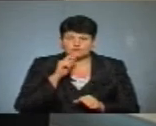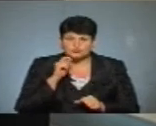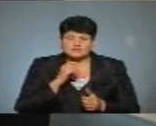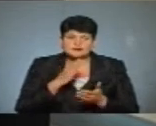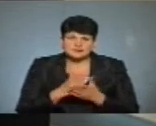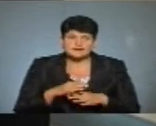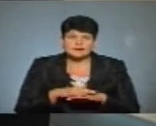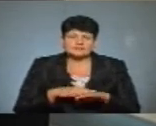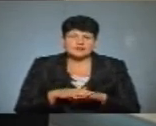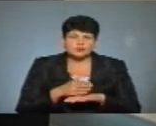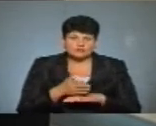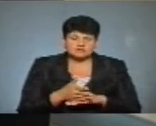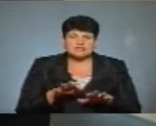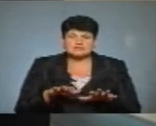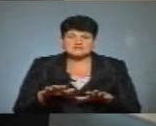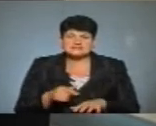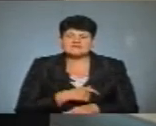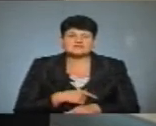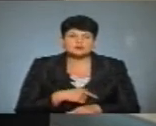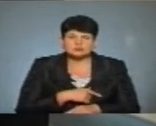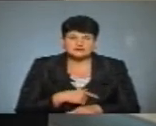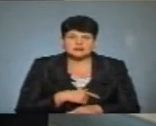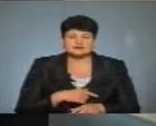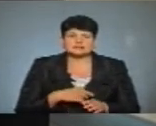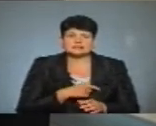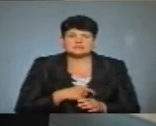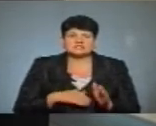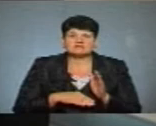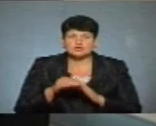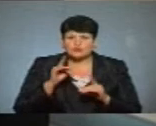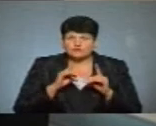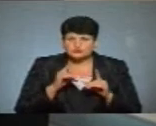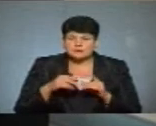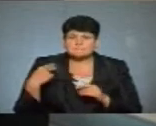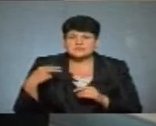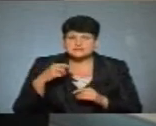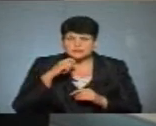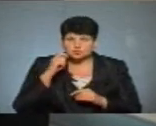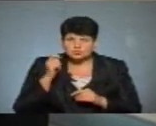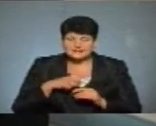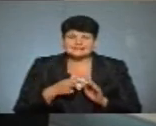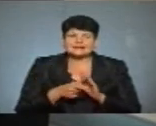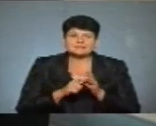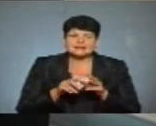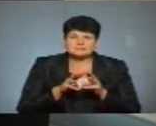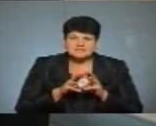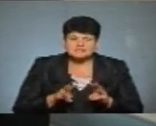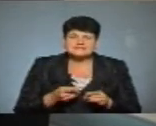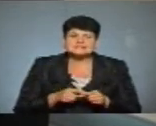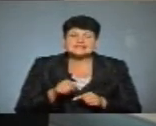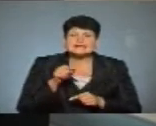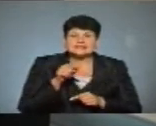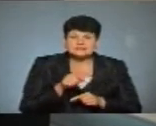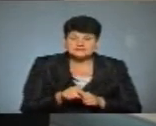народові. І місцеві депутати, депутати Верховної Ради, президент України, відповідно, Кабінет міністрів – це ті